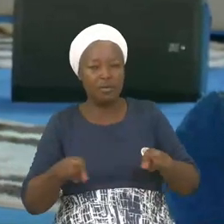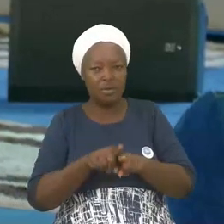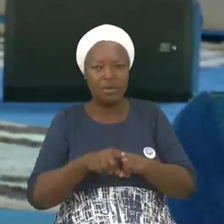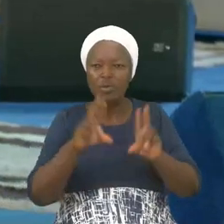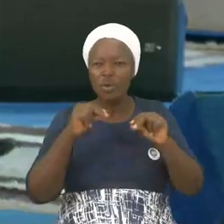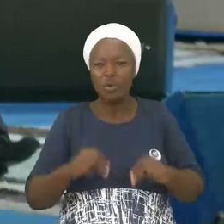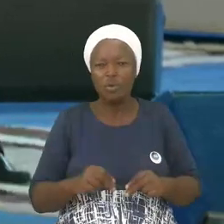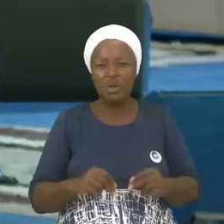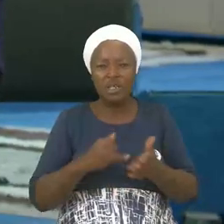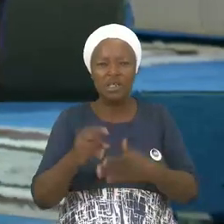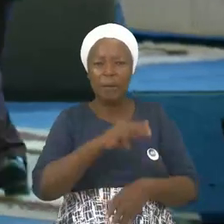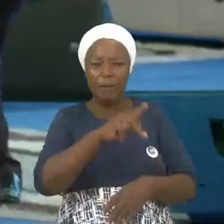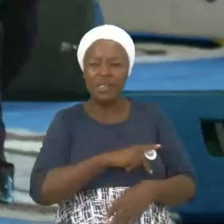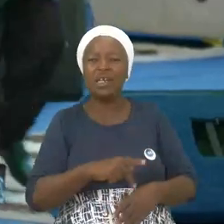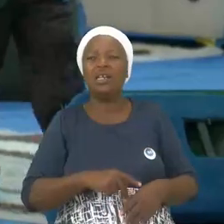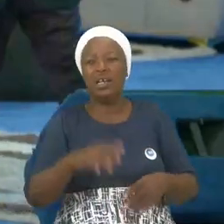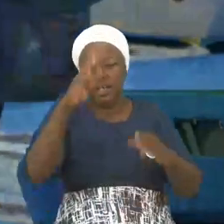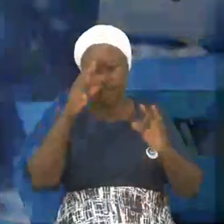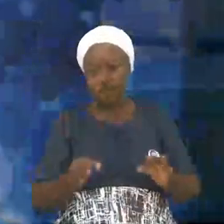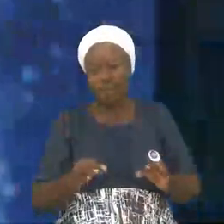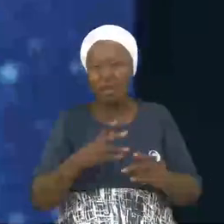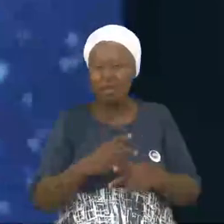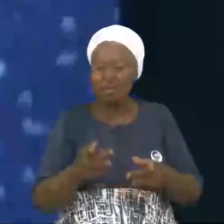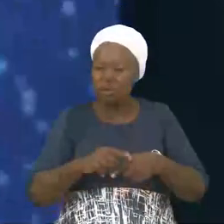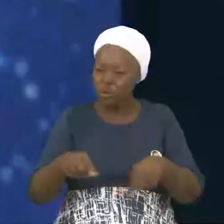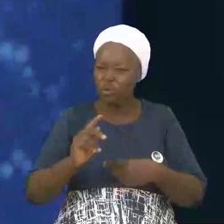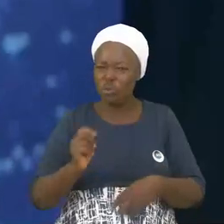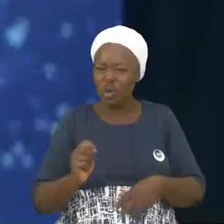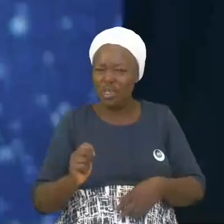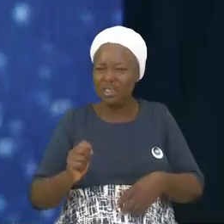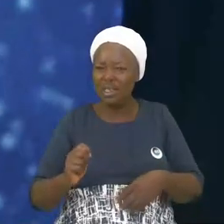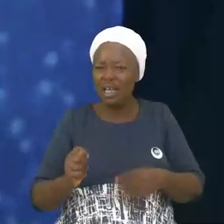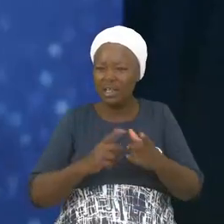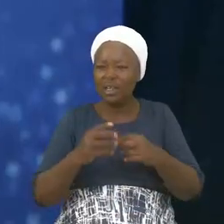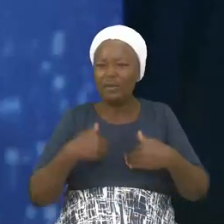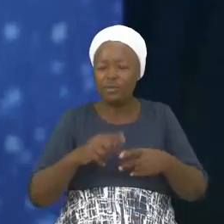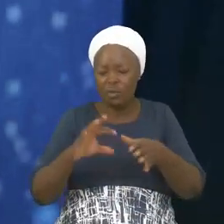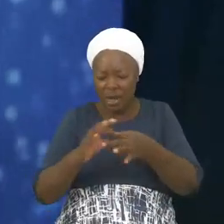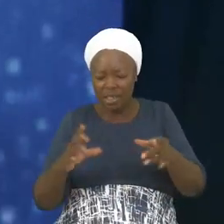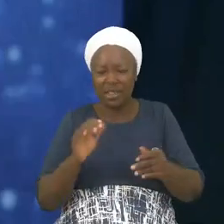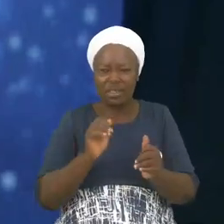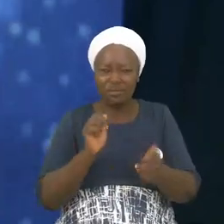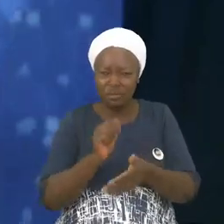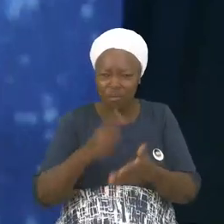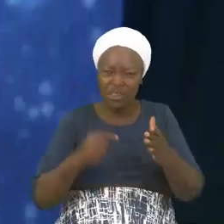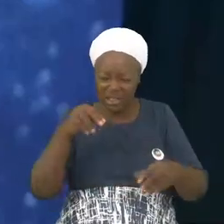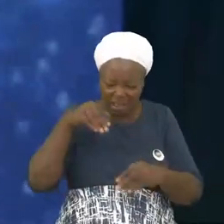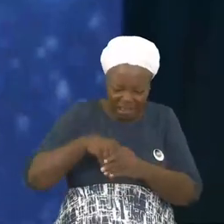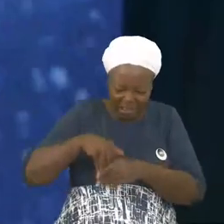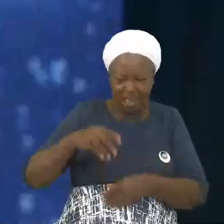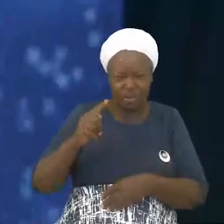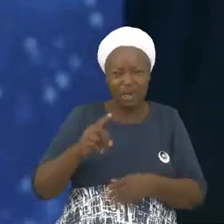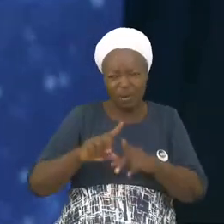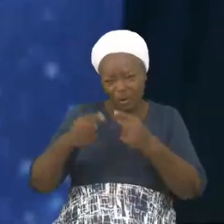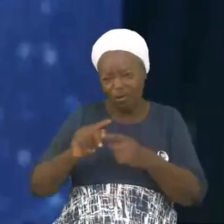j'irai. Non, on ne le fait pas comme ça. C'est une décision personnelle. Tu as envie